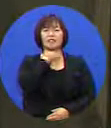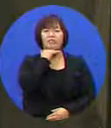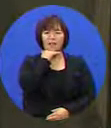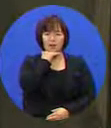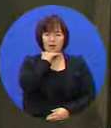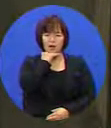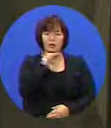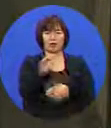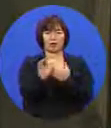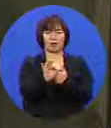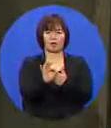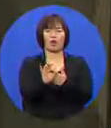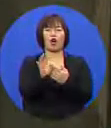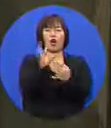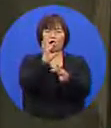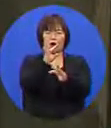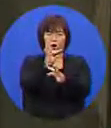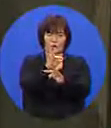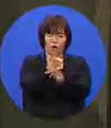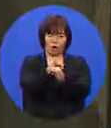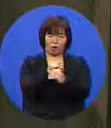기다리면은 언젠가